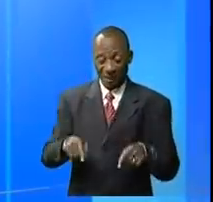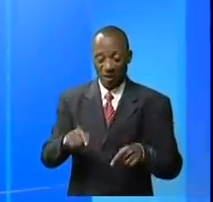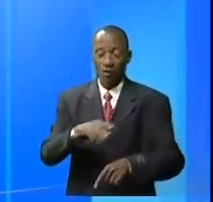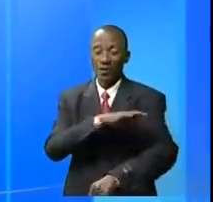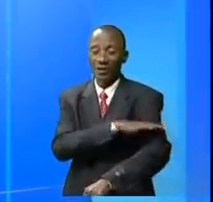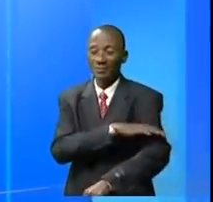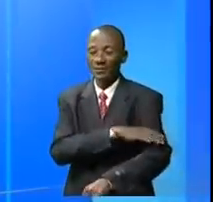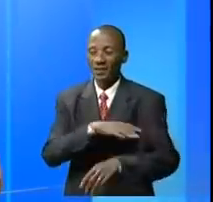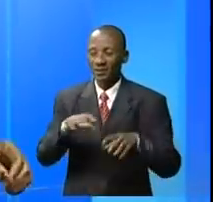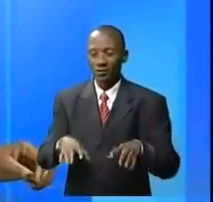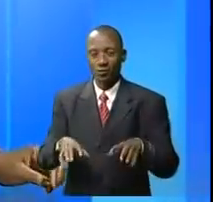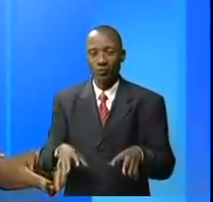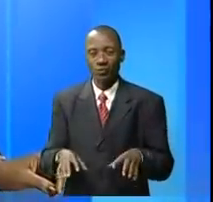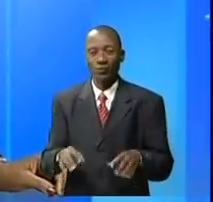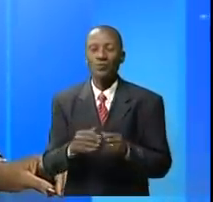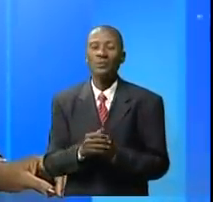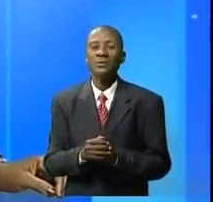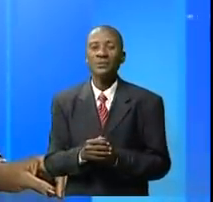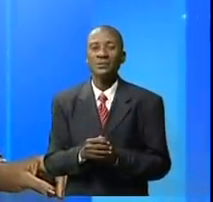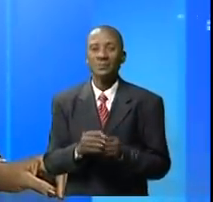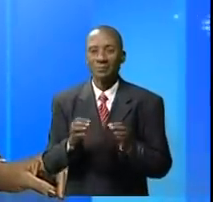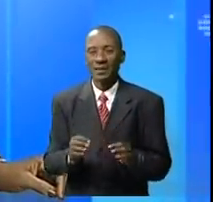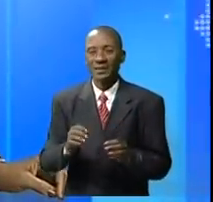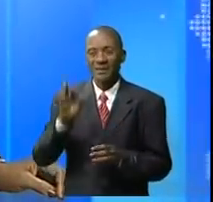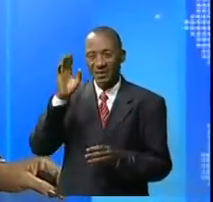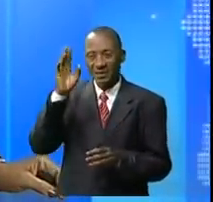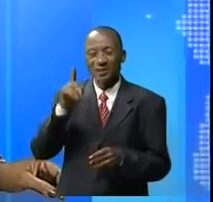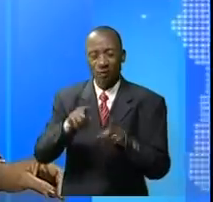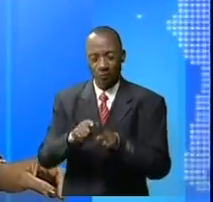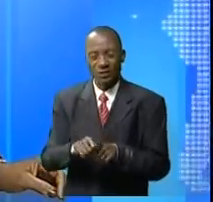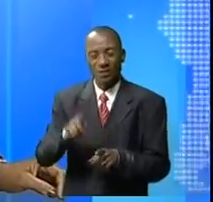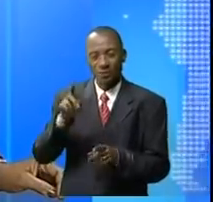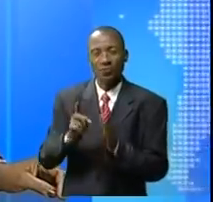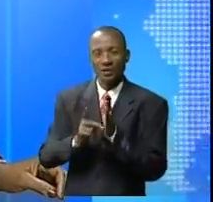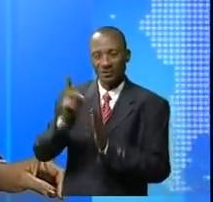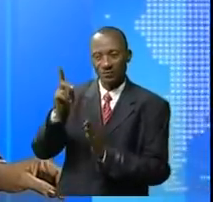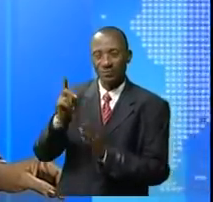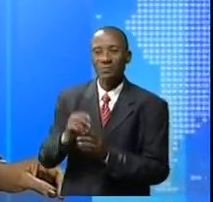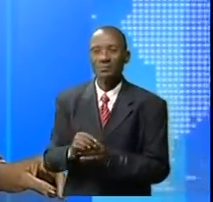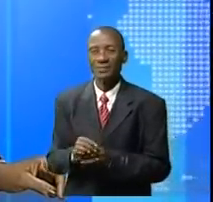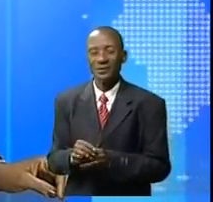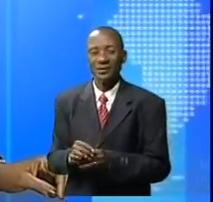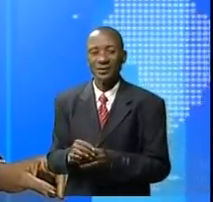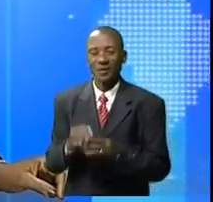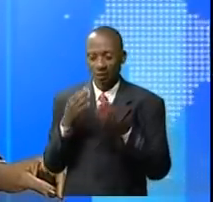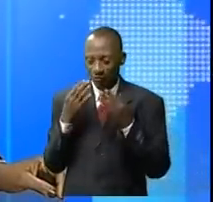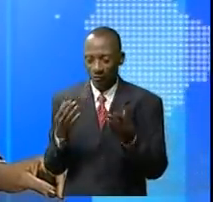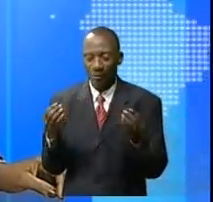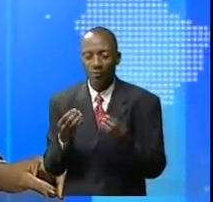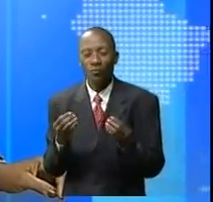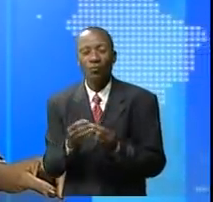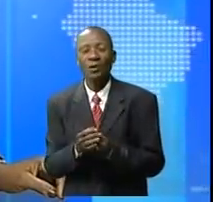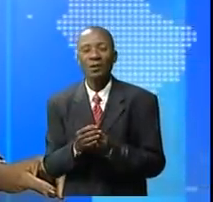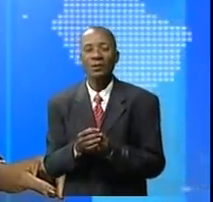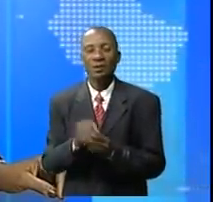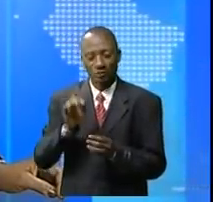mais en soi une province avec le village qui la compose même de chefs traditionnels. Pour assurer l'épanouissement de communautés de base,